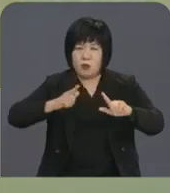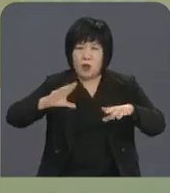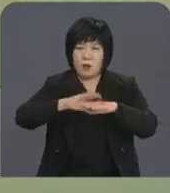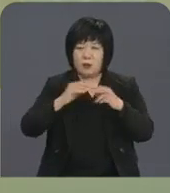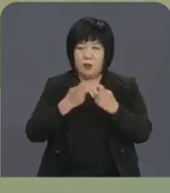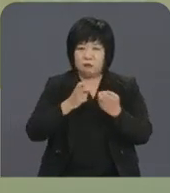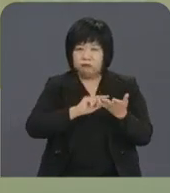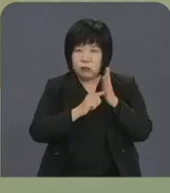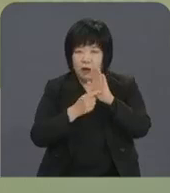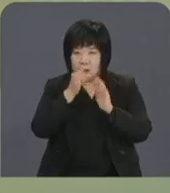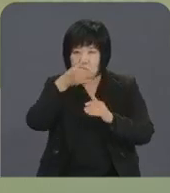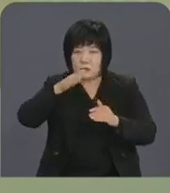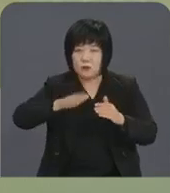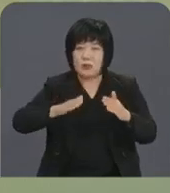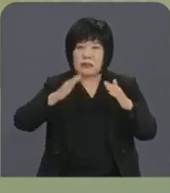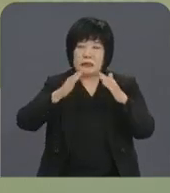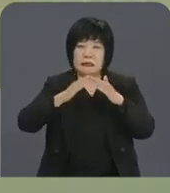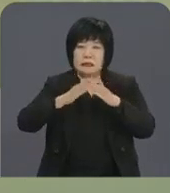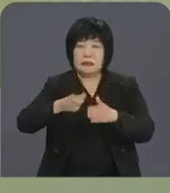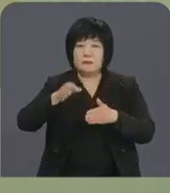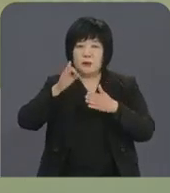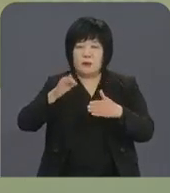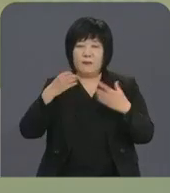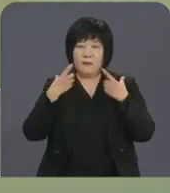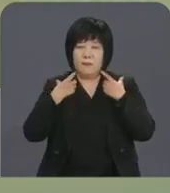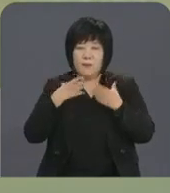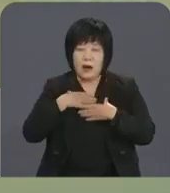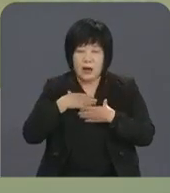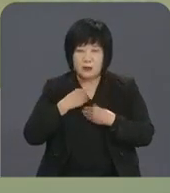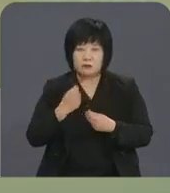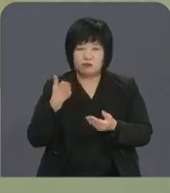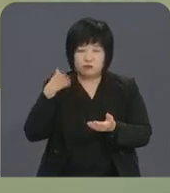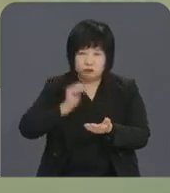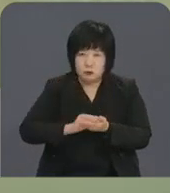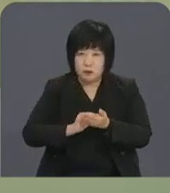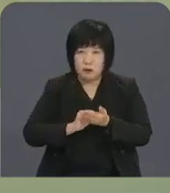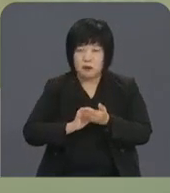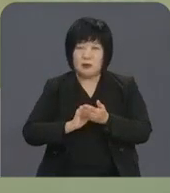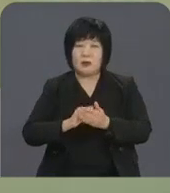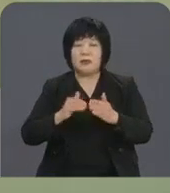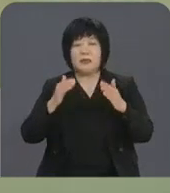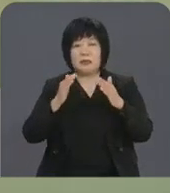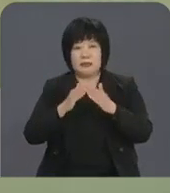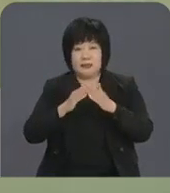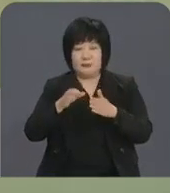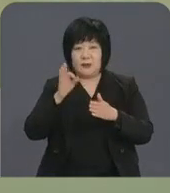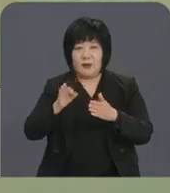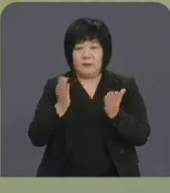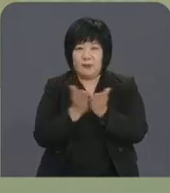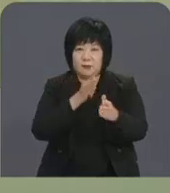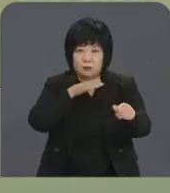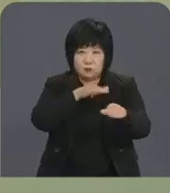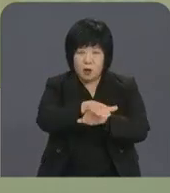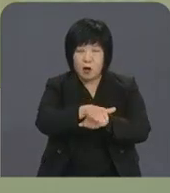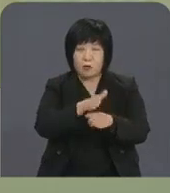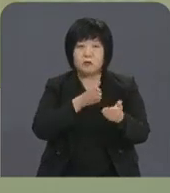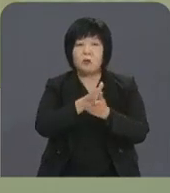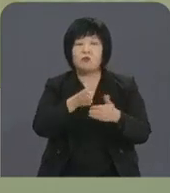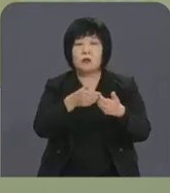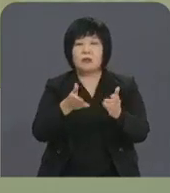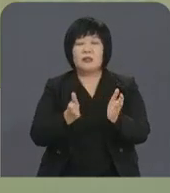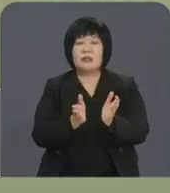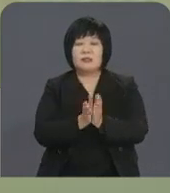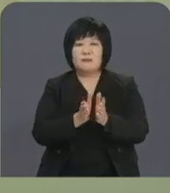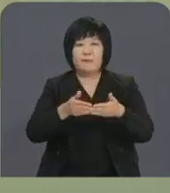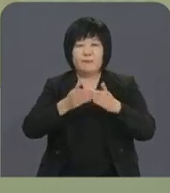집값 안정 은하 세월입니다 지역 맞춤형 부동산 대책을 세울 만한 전문가 집단 자체가 없다는